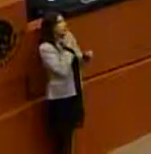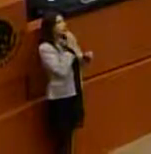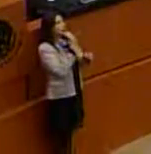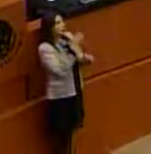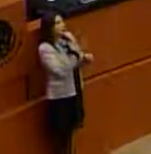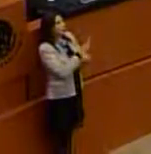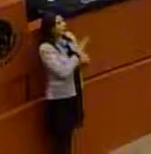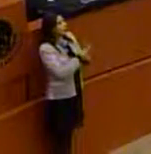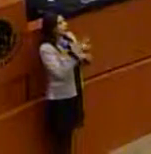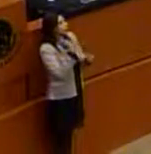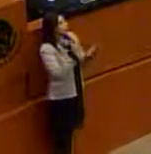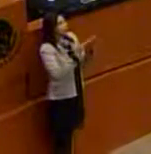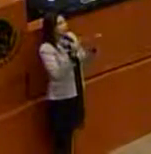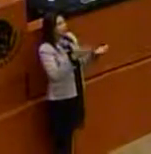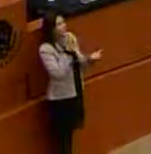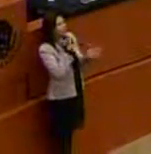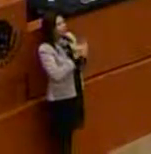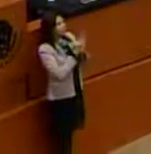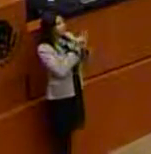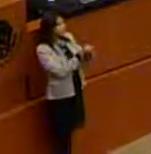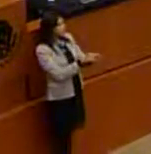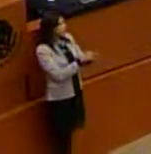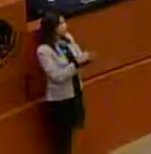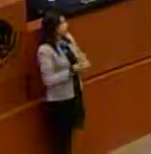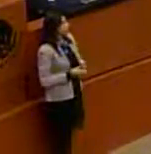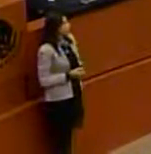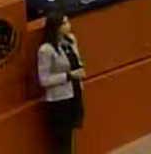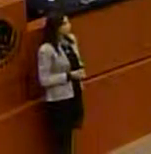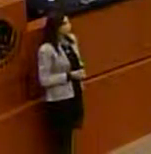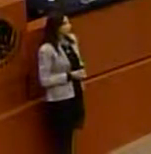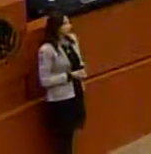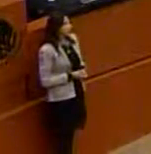symbolisons d'ailleurs en Suisse par notre fameux couteau suisse multifonction.